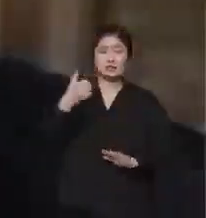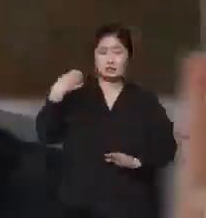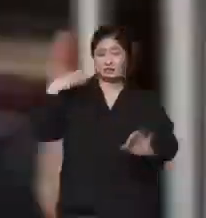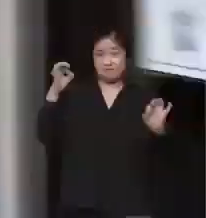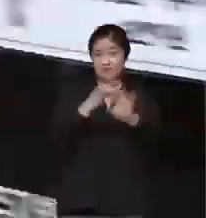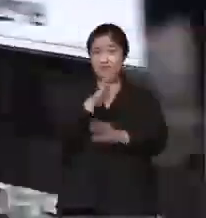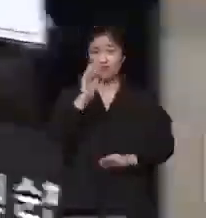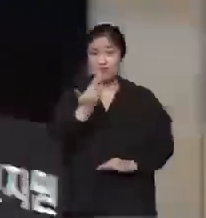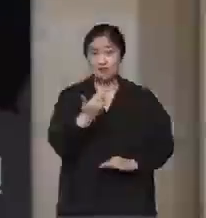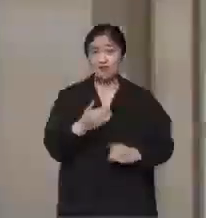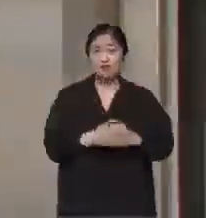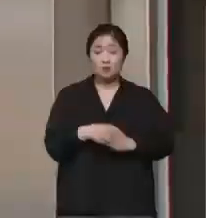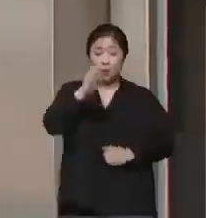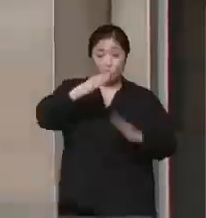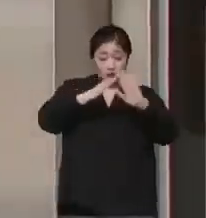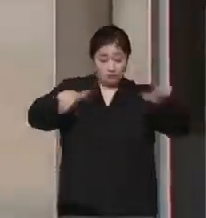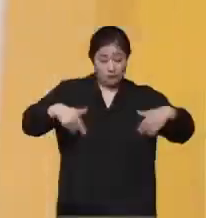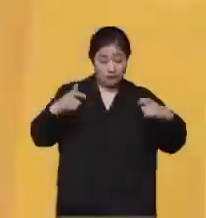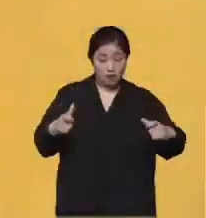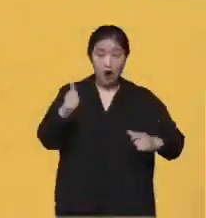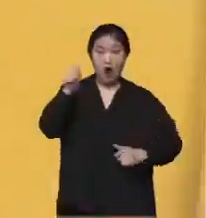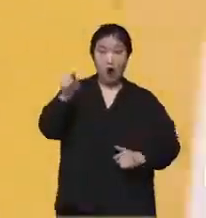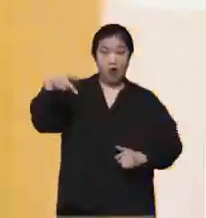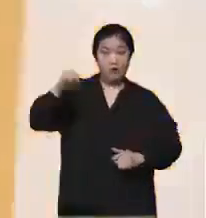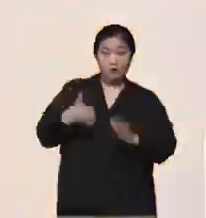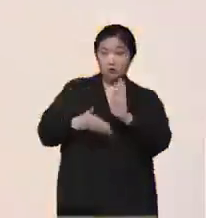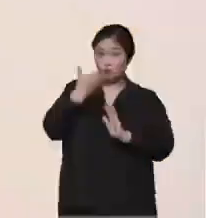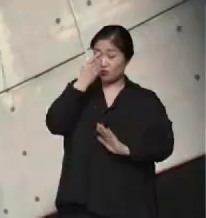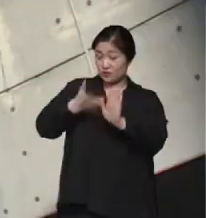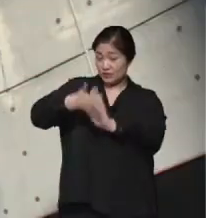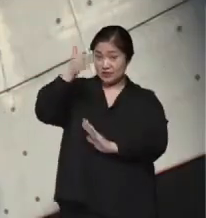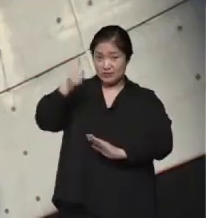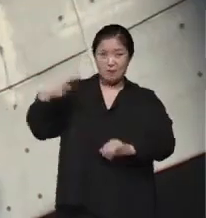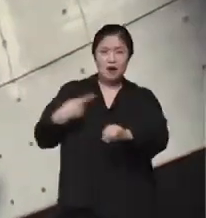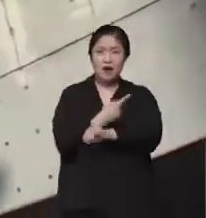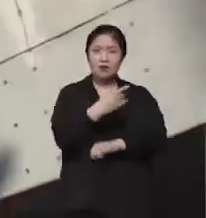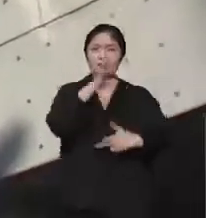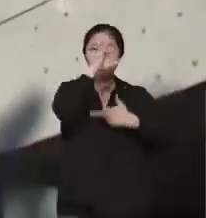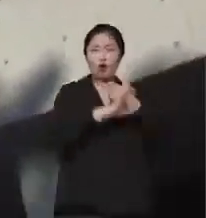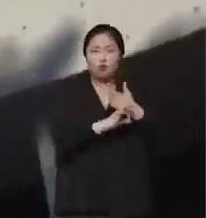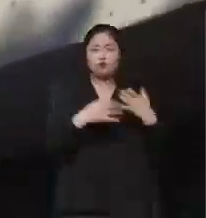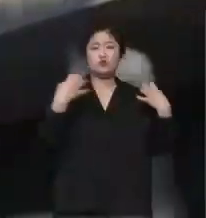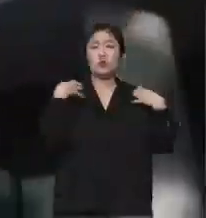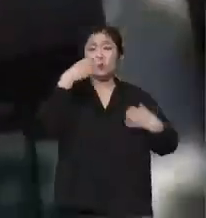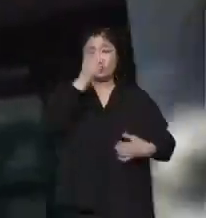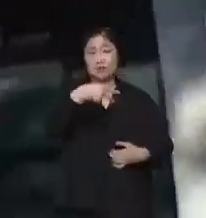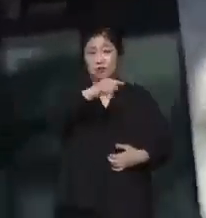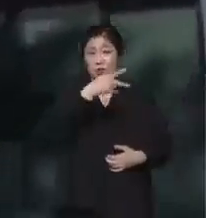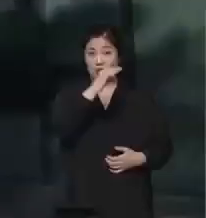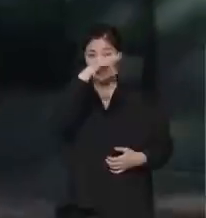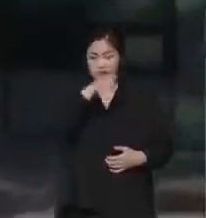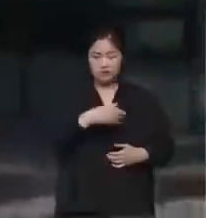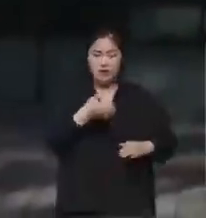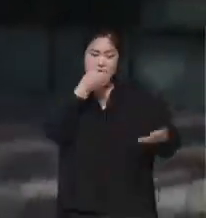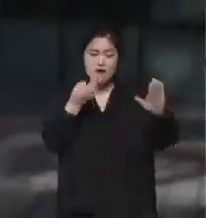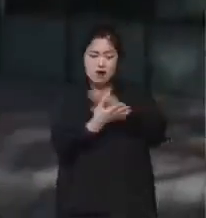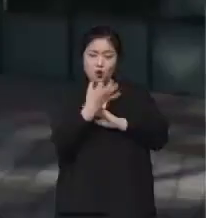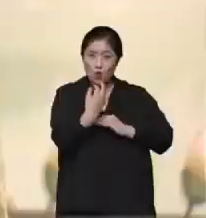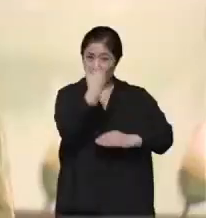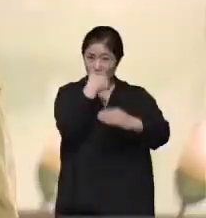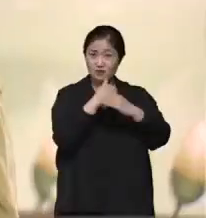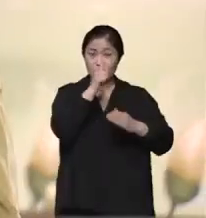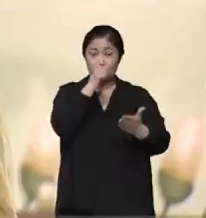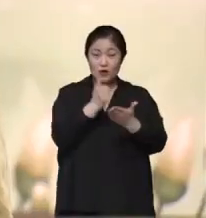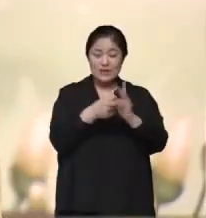됩니다. 광주 전남에서는 허석 순천 시장 위에 서대석 광주 서구청장이 청탁성 금품 수수